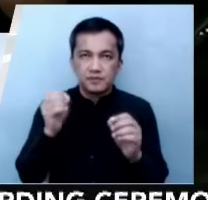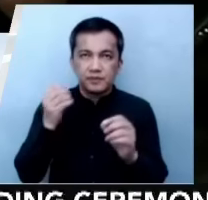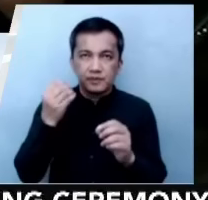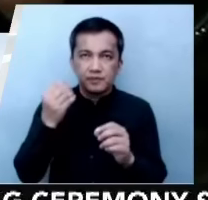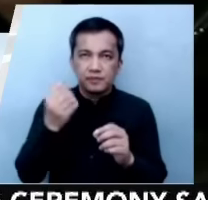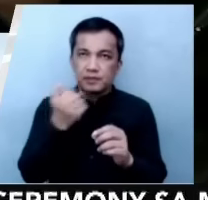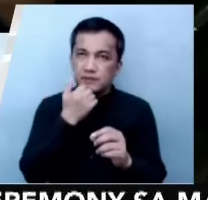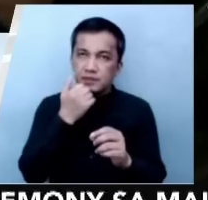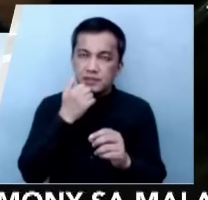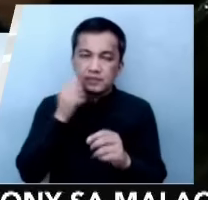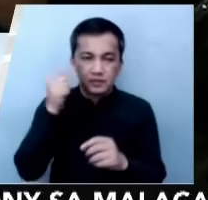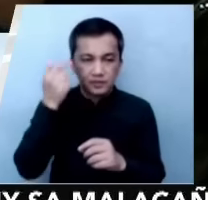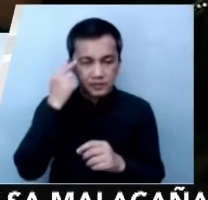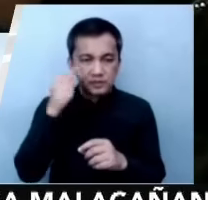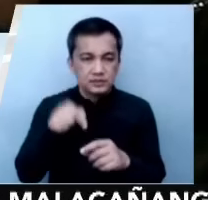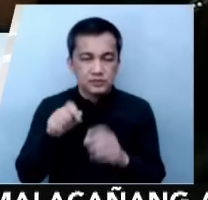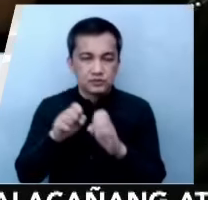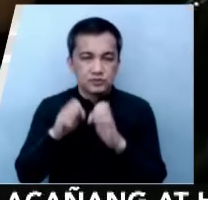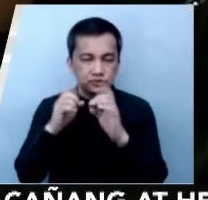lalo na sa edukasyon.